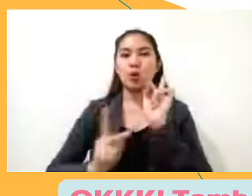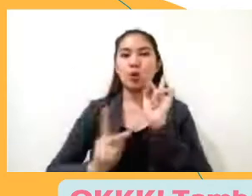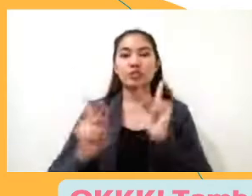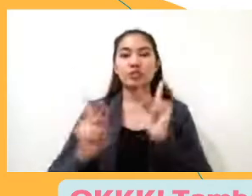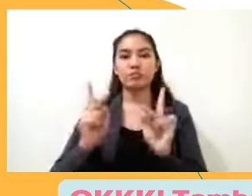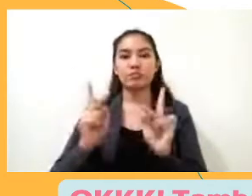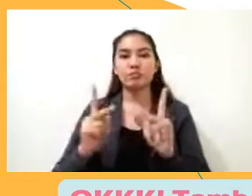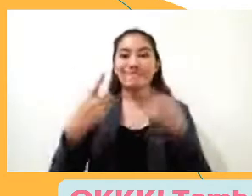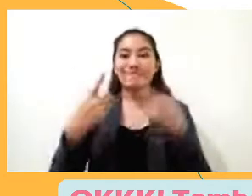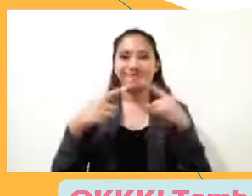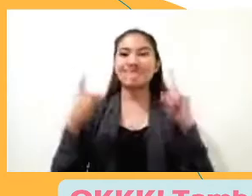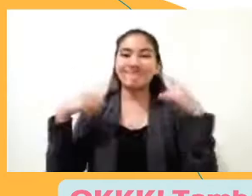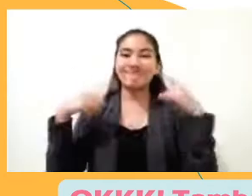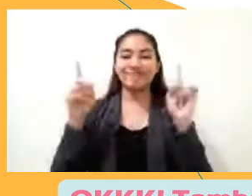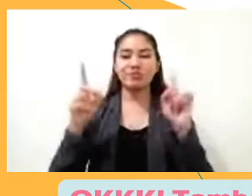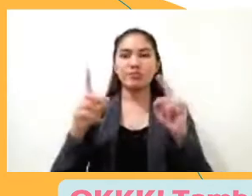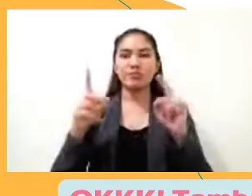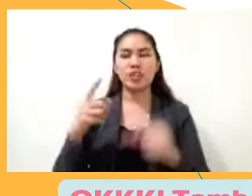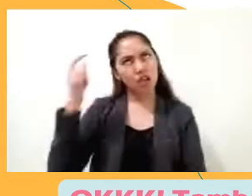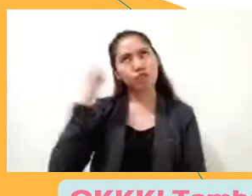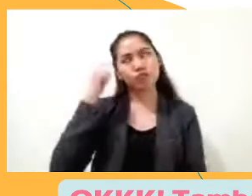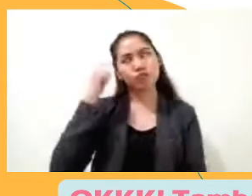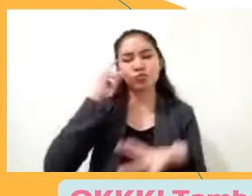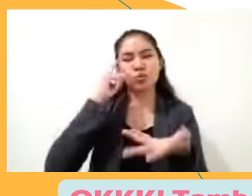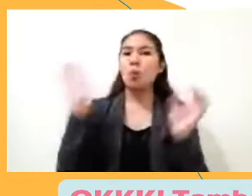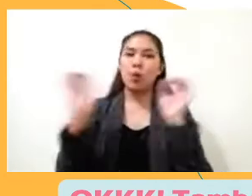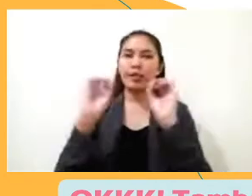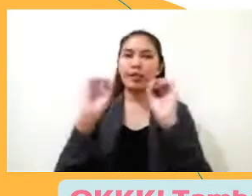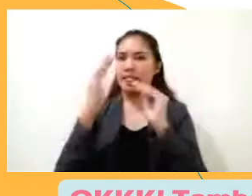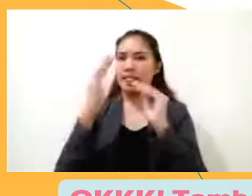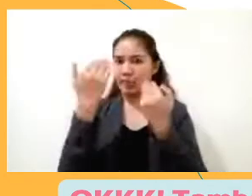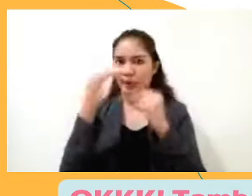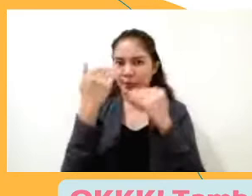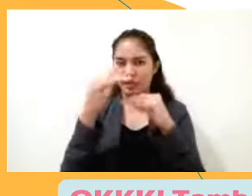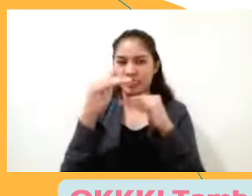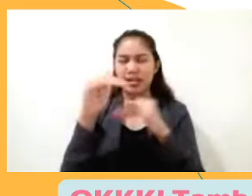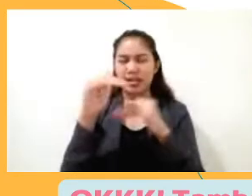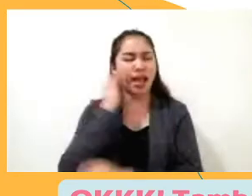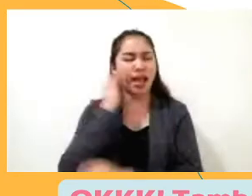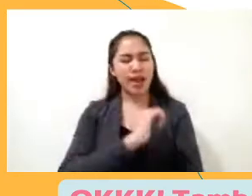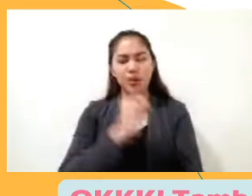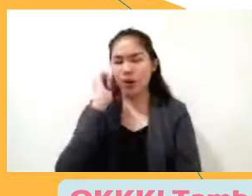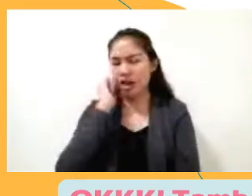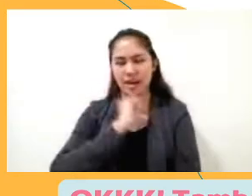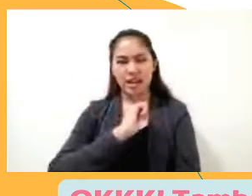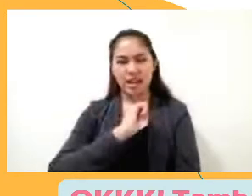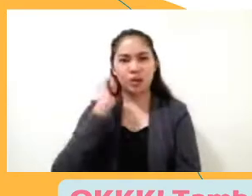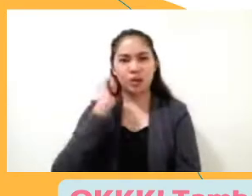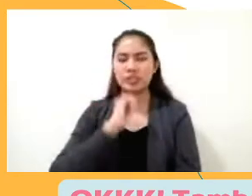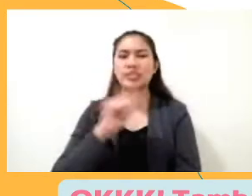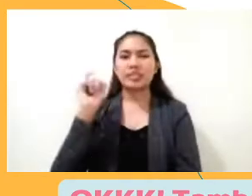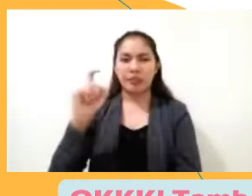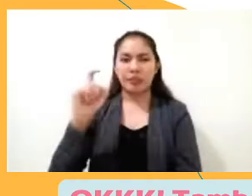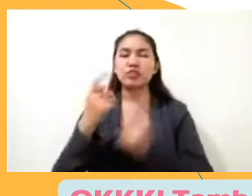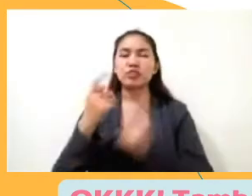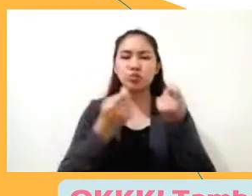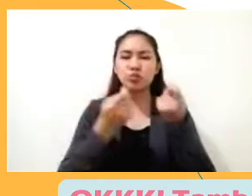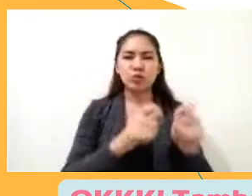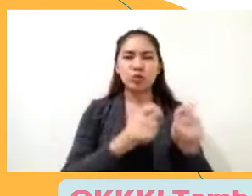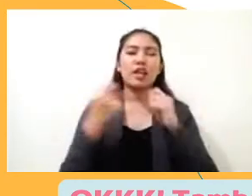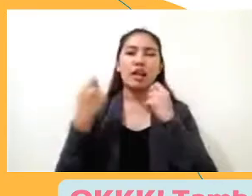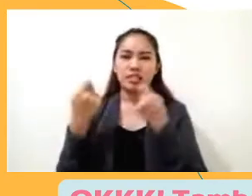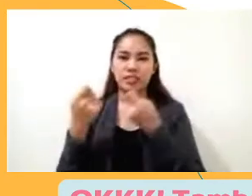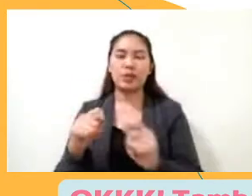So, ayun, para sa akin ay wala siyang hangganan. Parati, araw-araw, parati ka dapat, parating yun ang